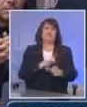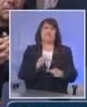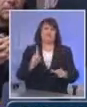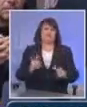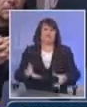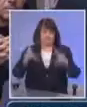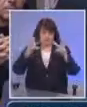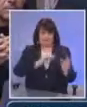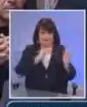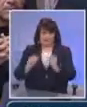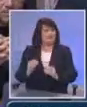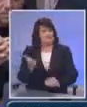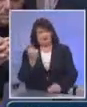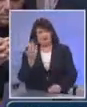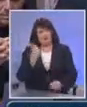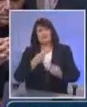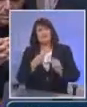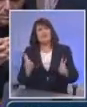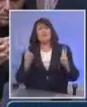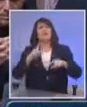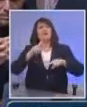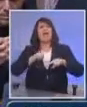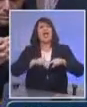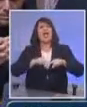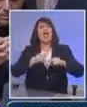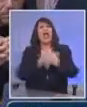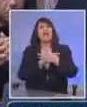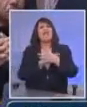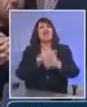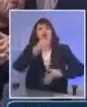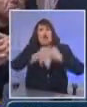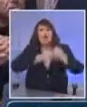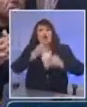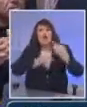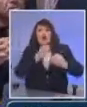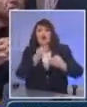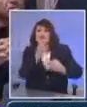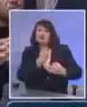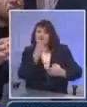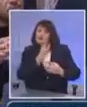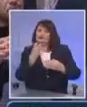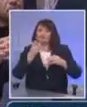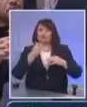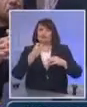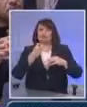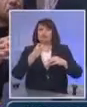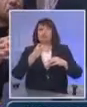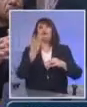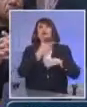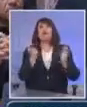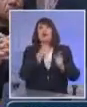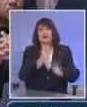κτίριο που σήμερα στεγάζεται το αλβανόφωνο σχολείο. Μεγάλη ευθύνη του ελληνικού κράτους στο θέμα των